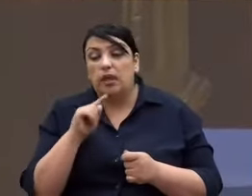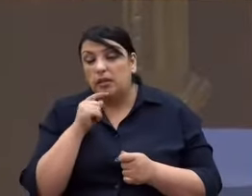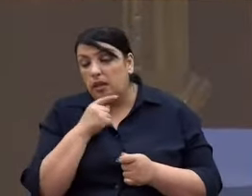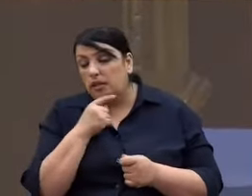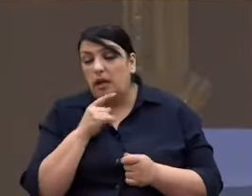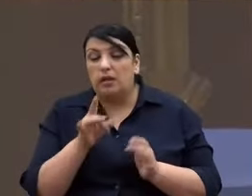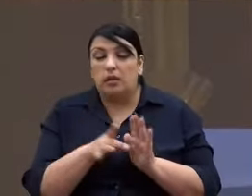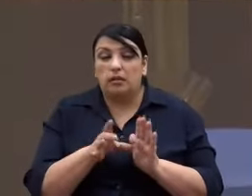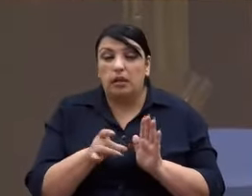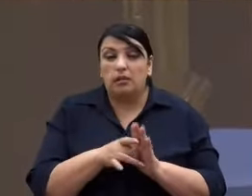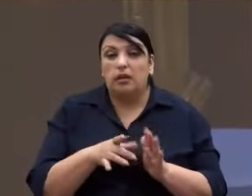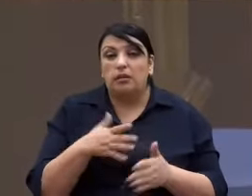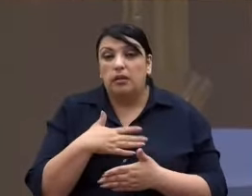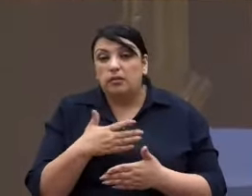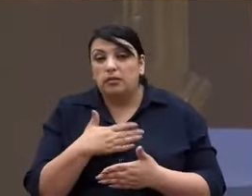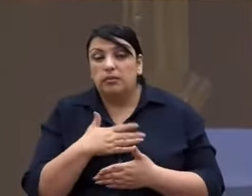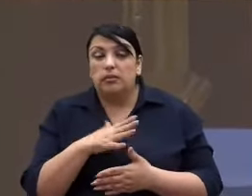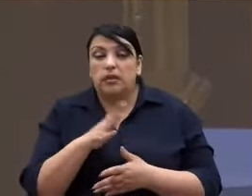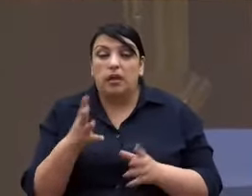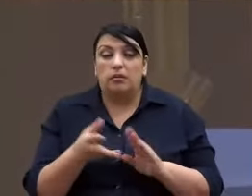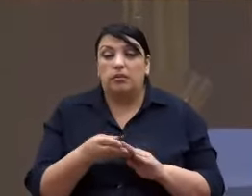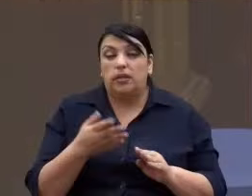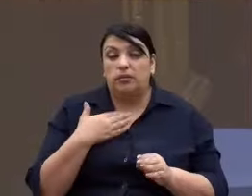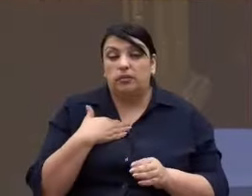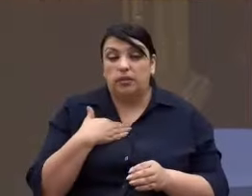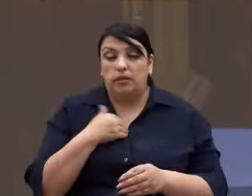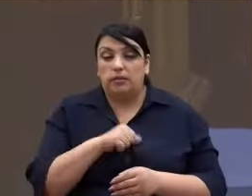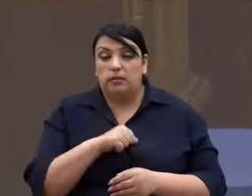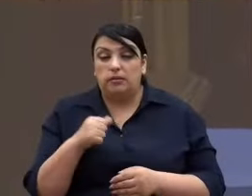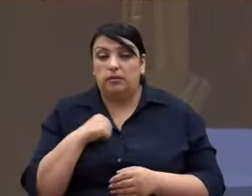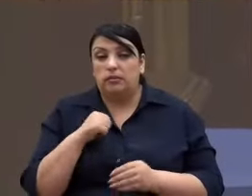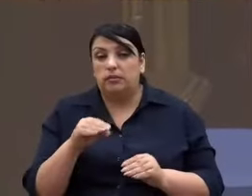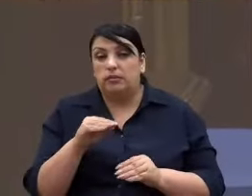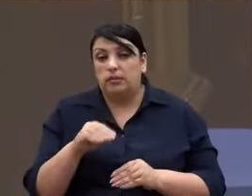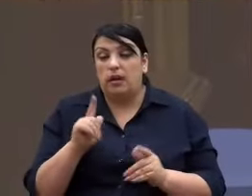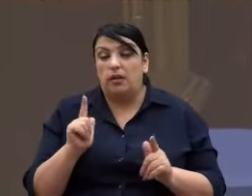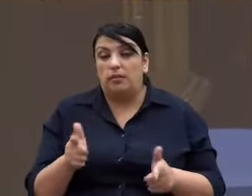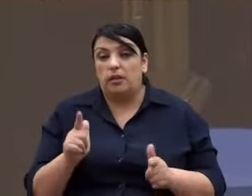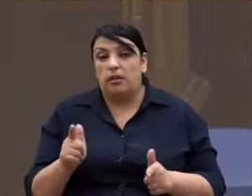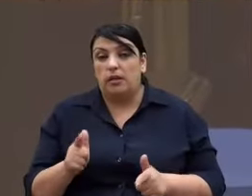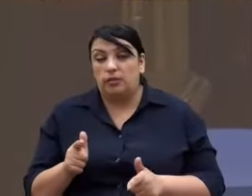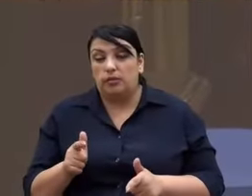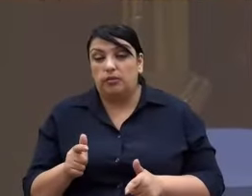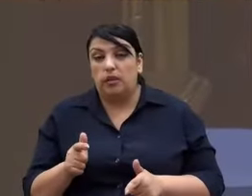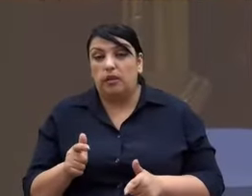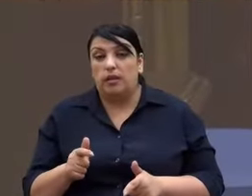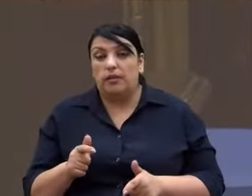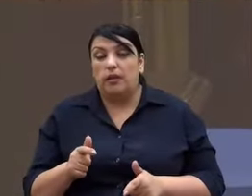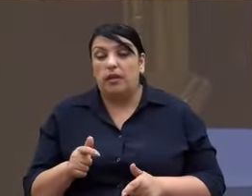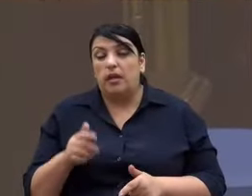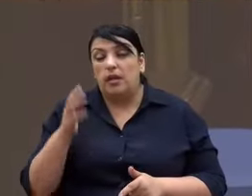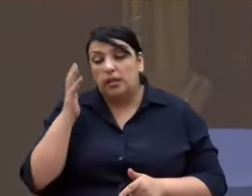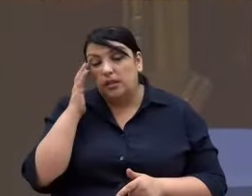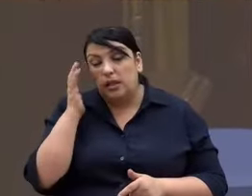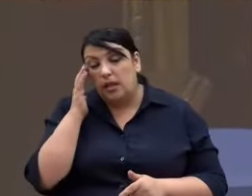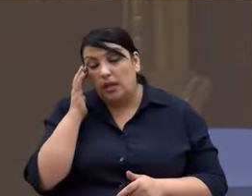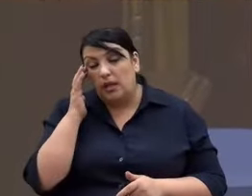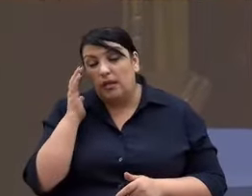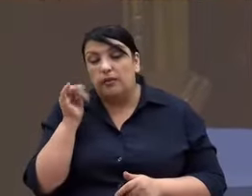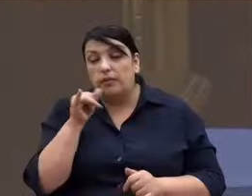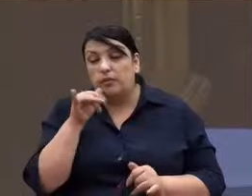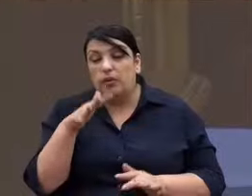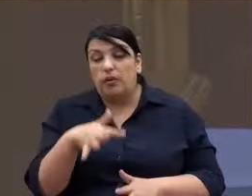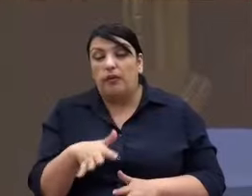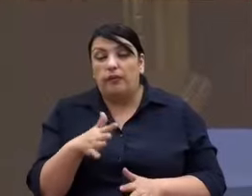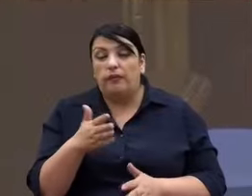էներգետիկ անվտանգության ուղված մեր ձեռքբերված համաձայնություններն են։ Օրինակ, Սևծովյան Մալուխը, որ